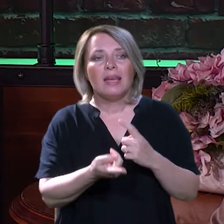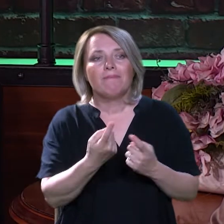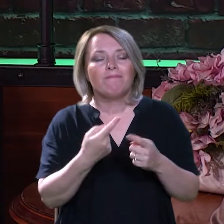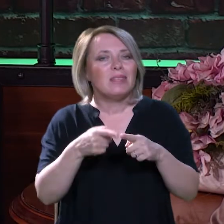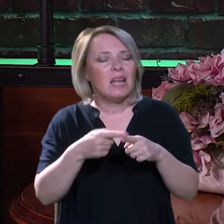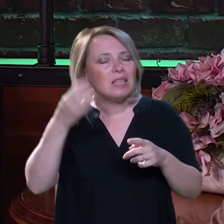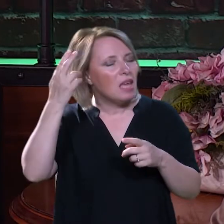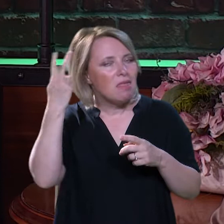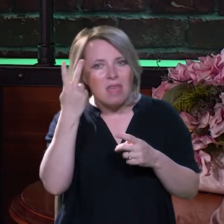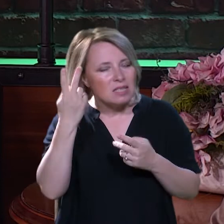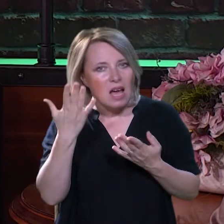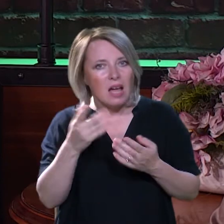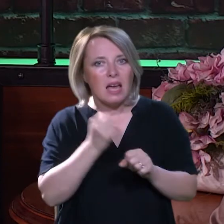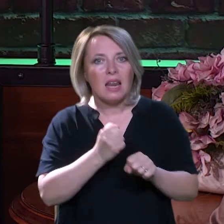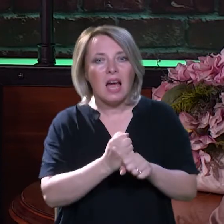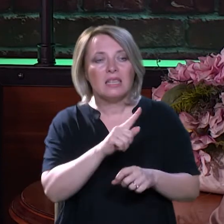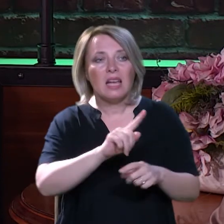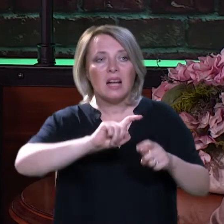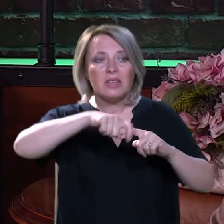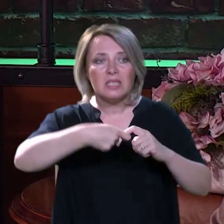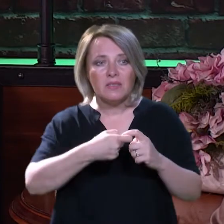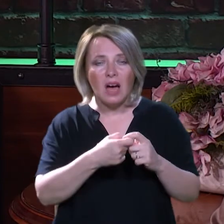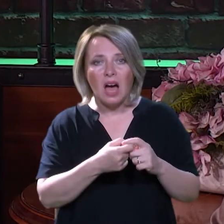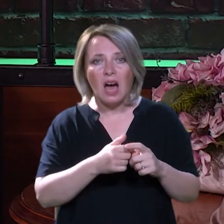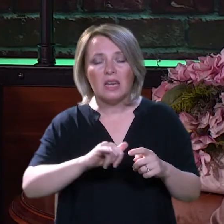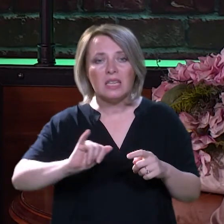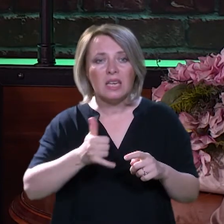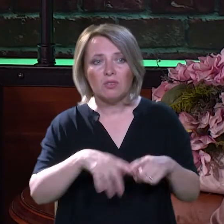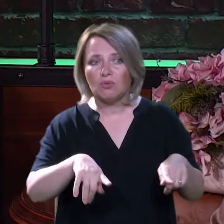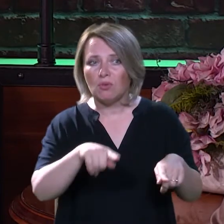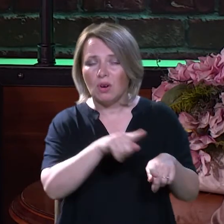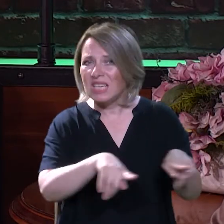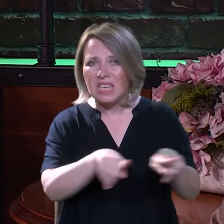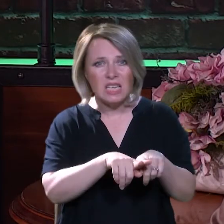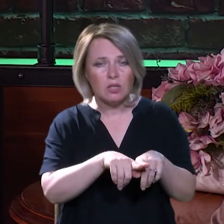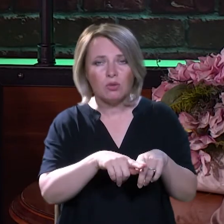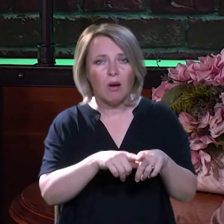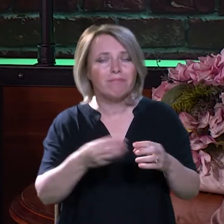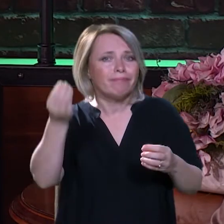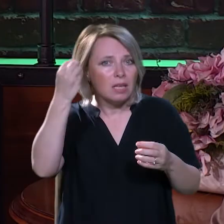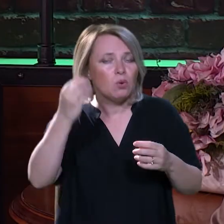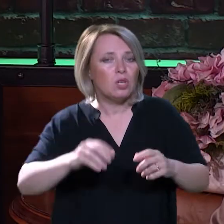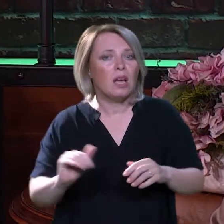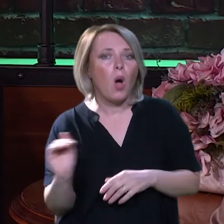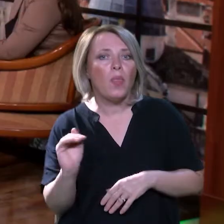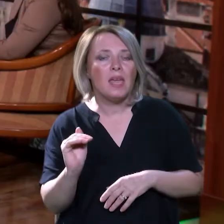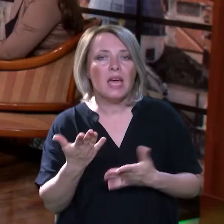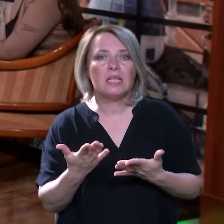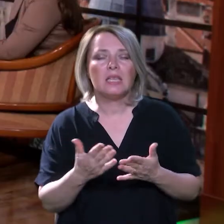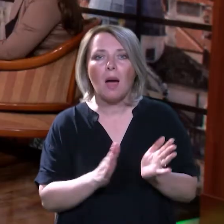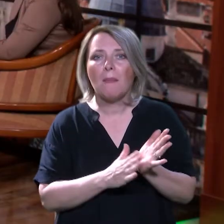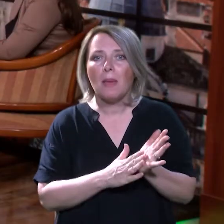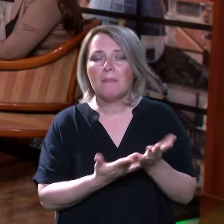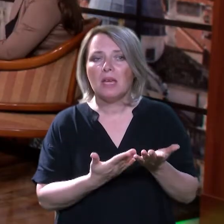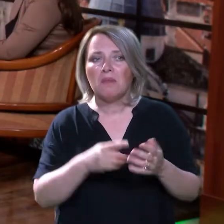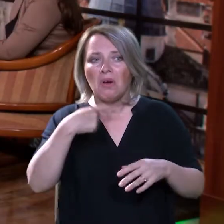neznanja radi te stvari jer ne zna drugačije, jer su obrasci koje su oni primali kao djeca bili slični Pa onda imate izjave poput